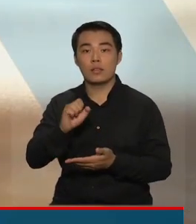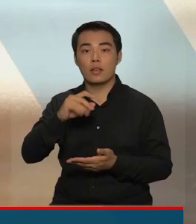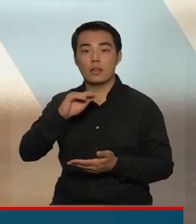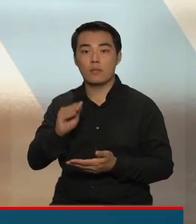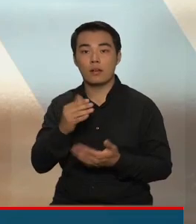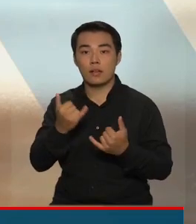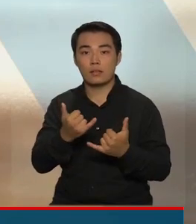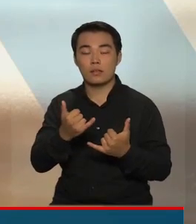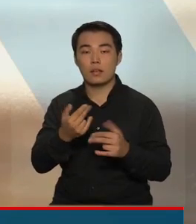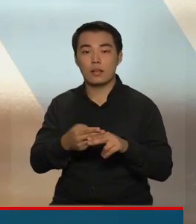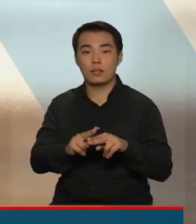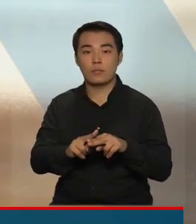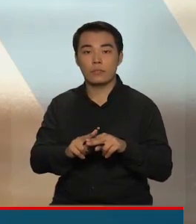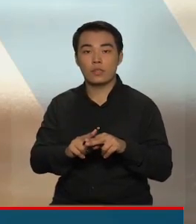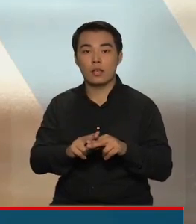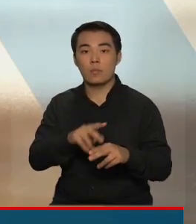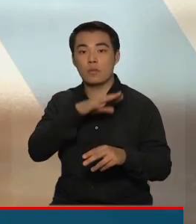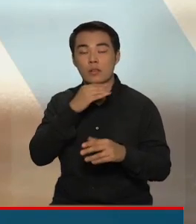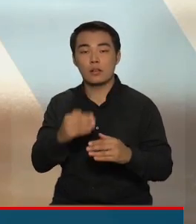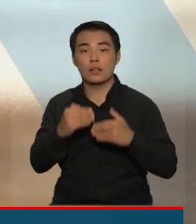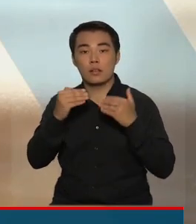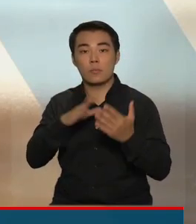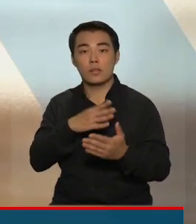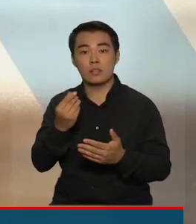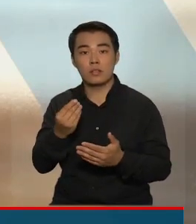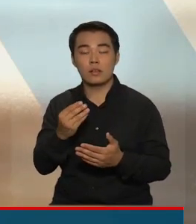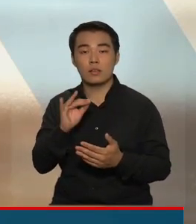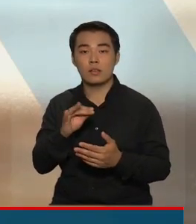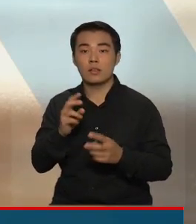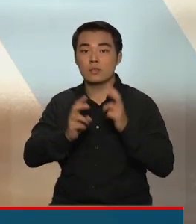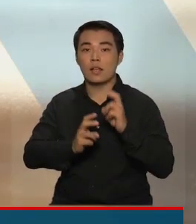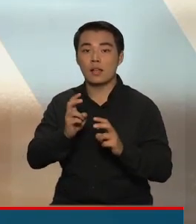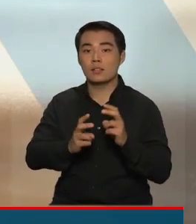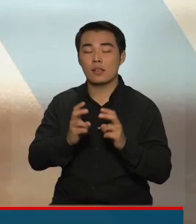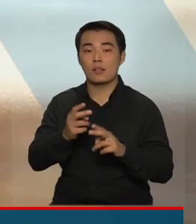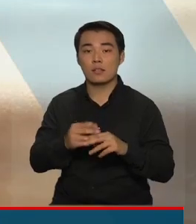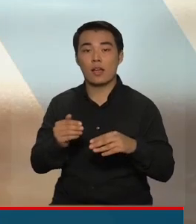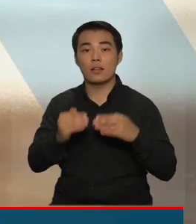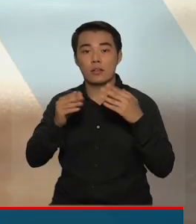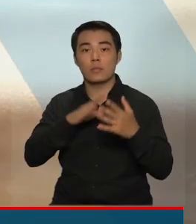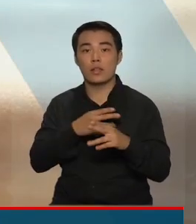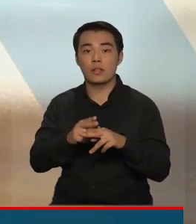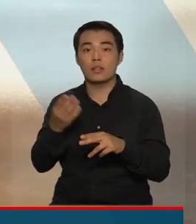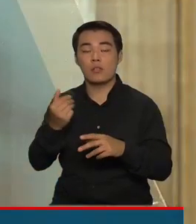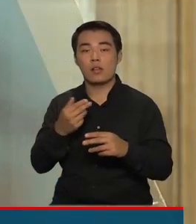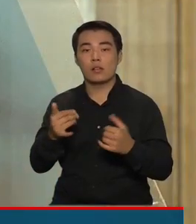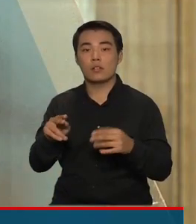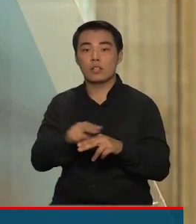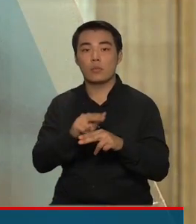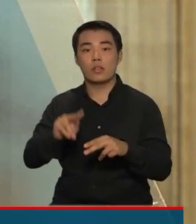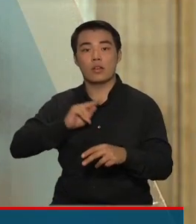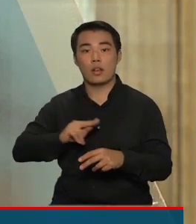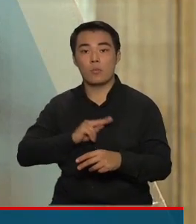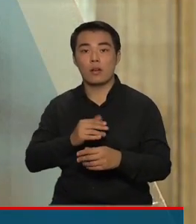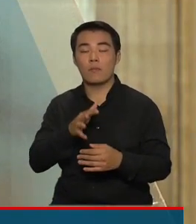де кішкене көтерілді биыл станциялардың тарифтері. Сол қаражат есебінен жөндеу